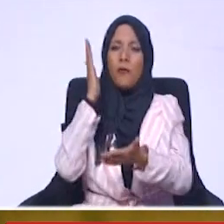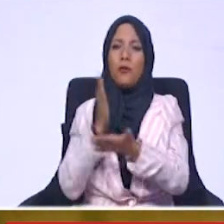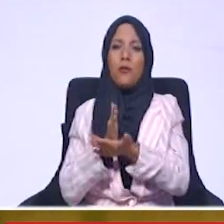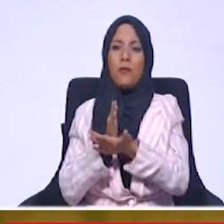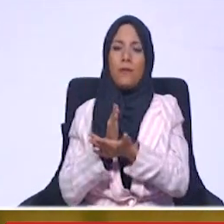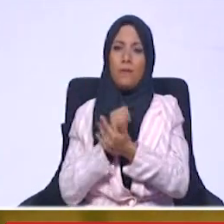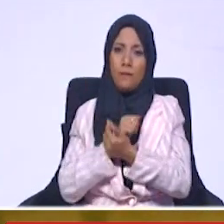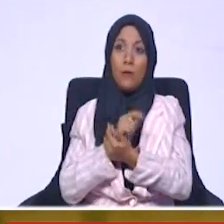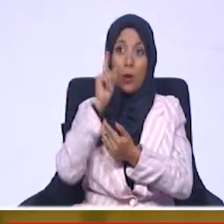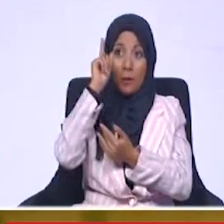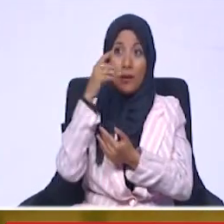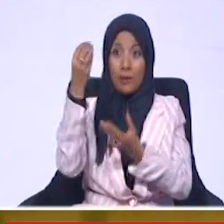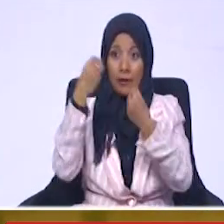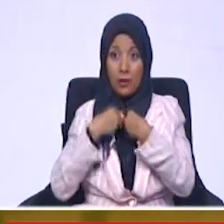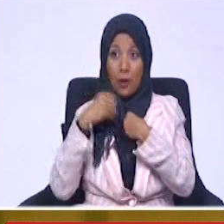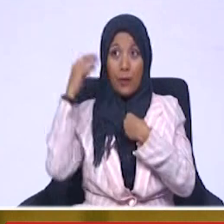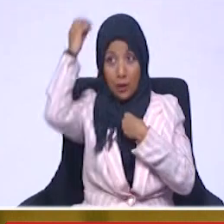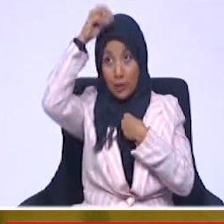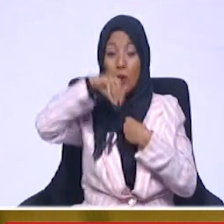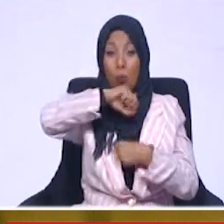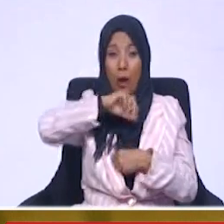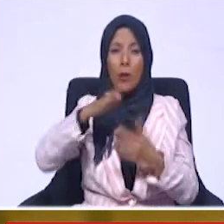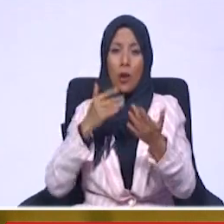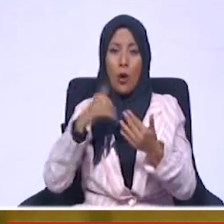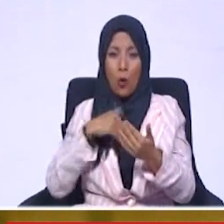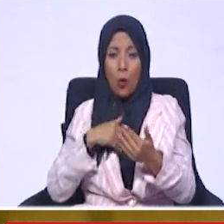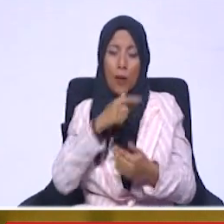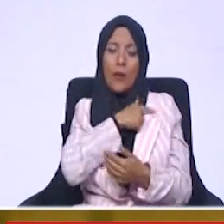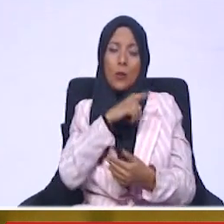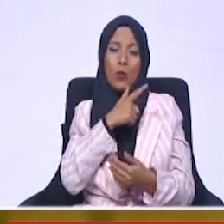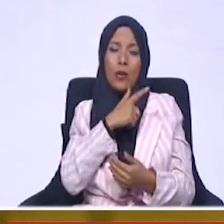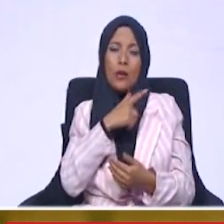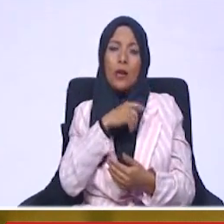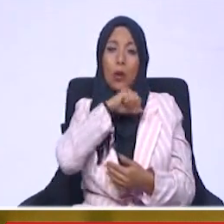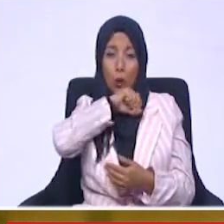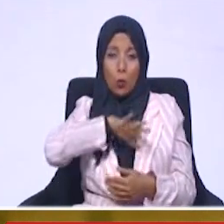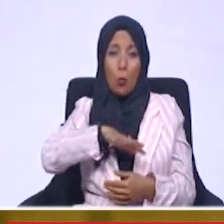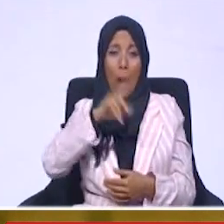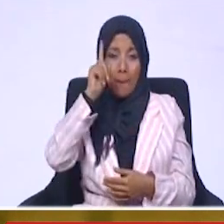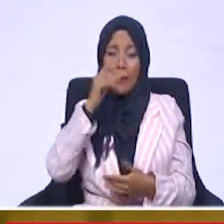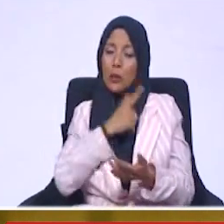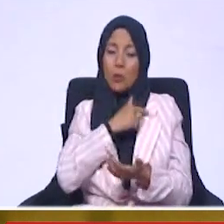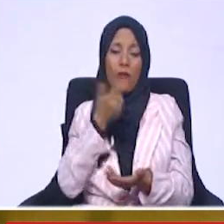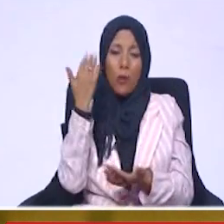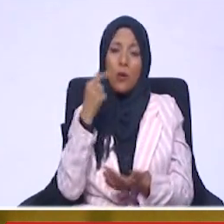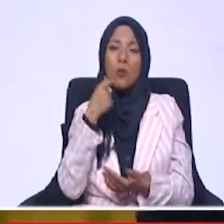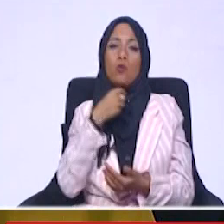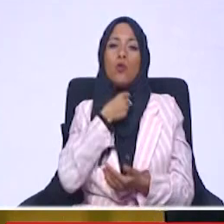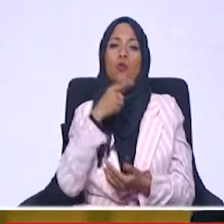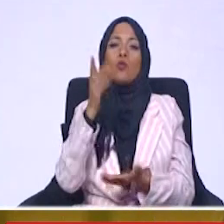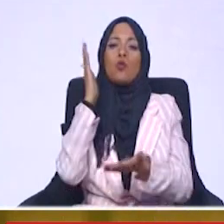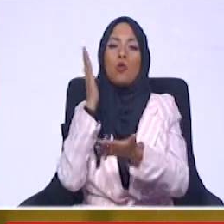الله تعالى نبيه نبيه في قرانه بصفات حميده